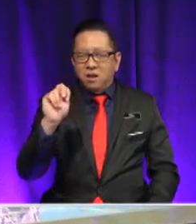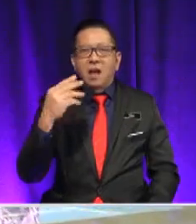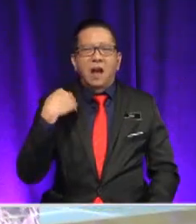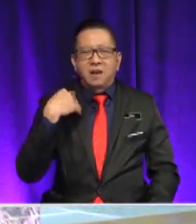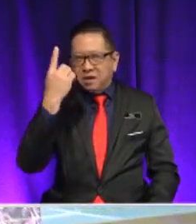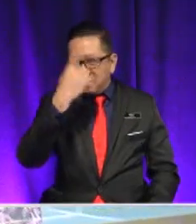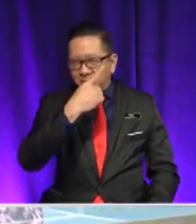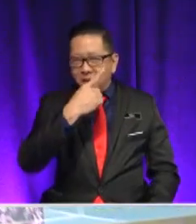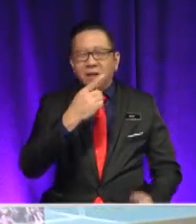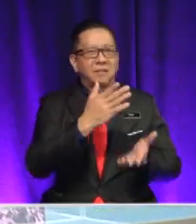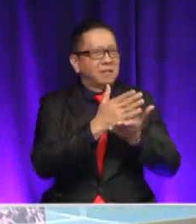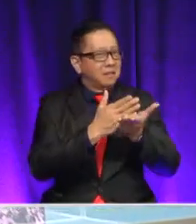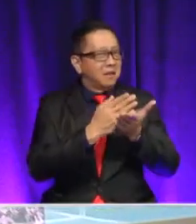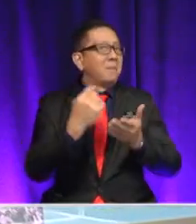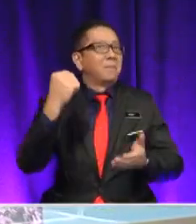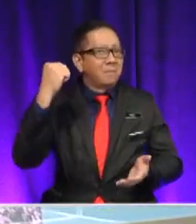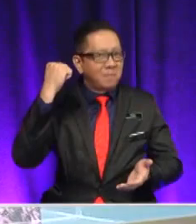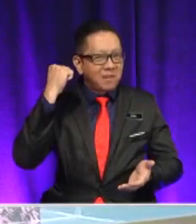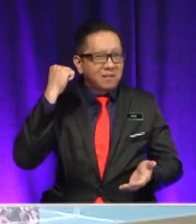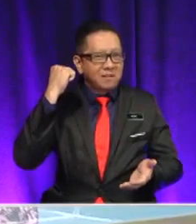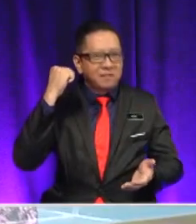tengah dan ruang belakang